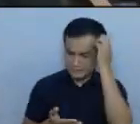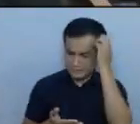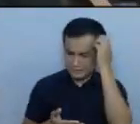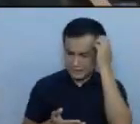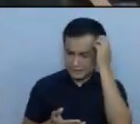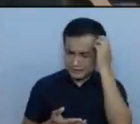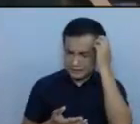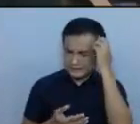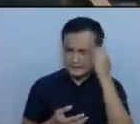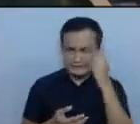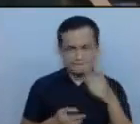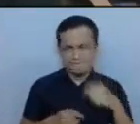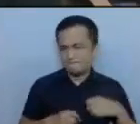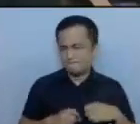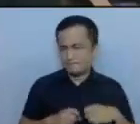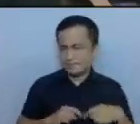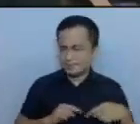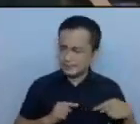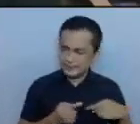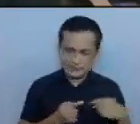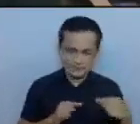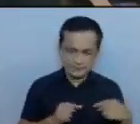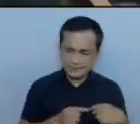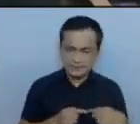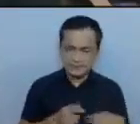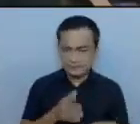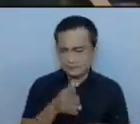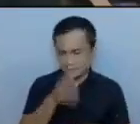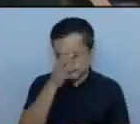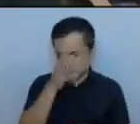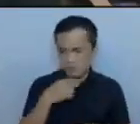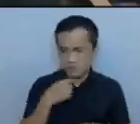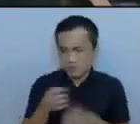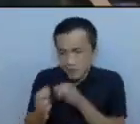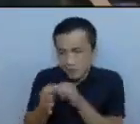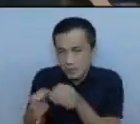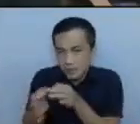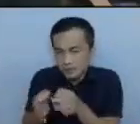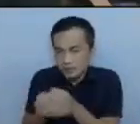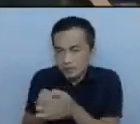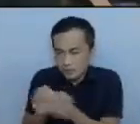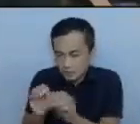nun. Pero, napapaliwanagan ko naman po sila ng maayos.